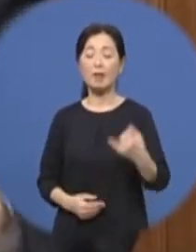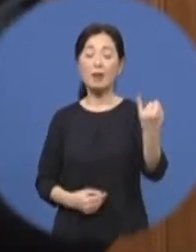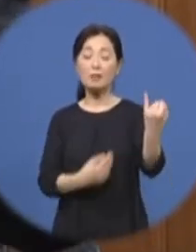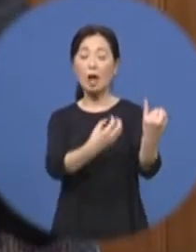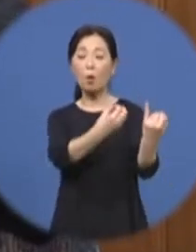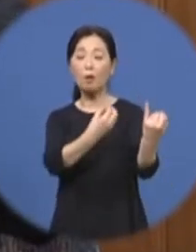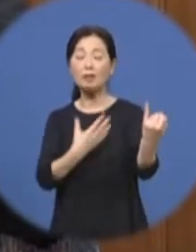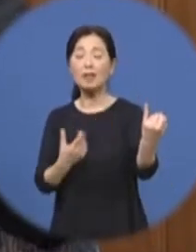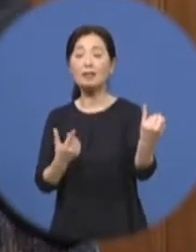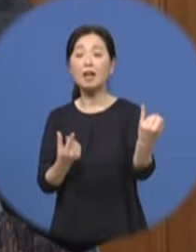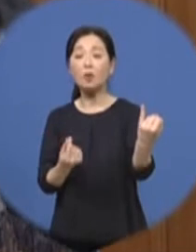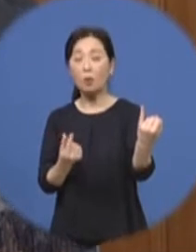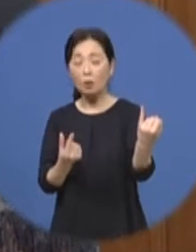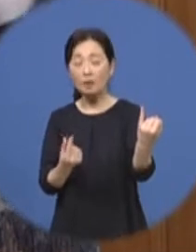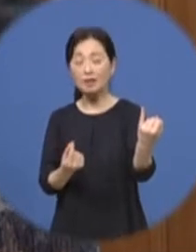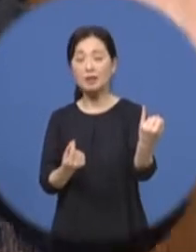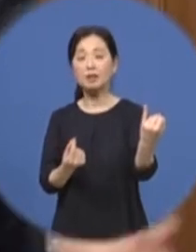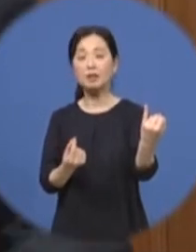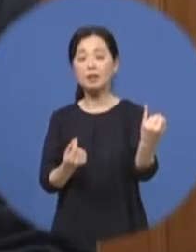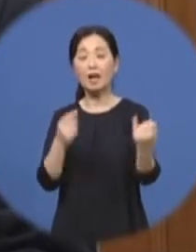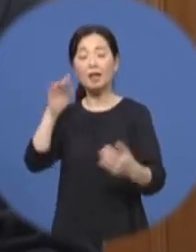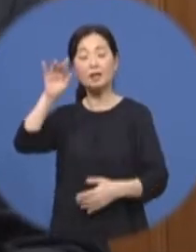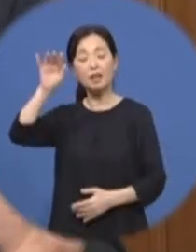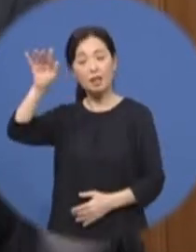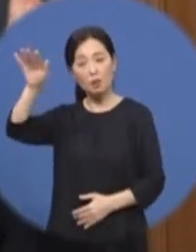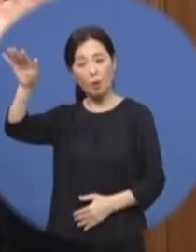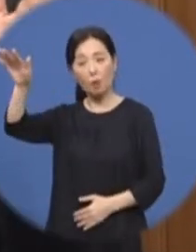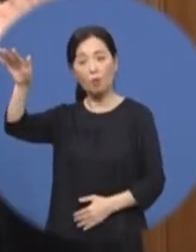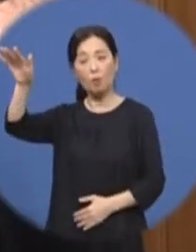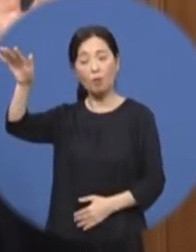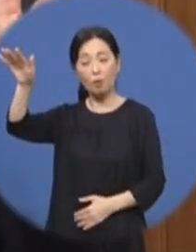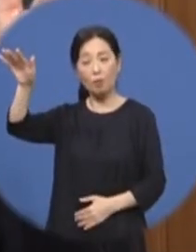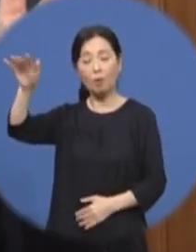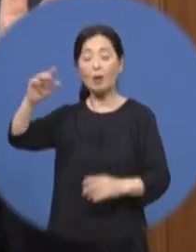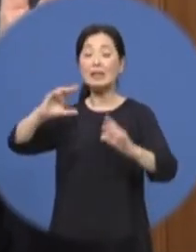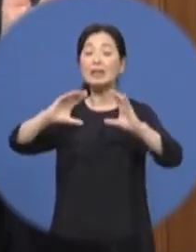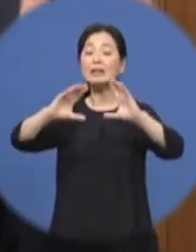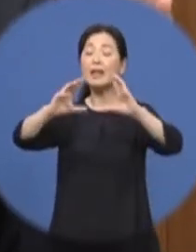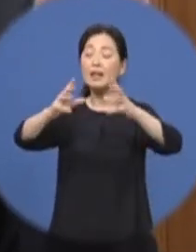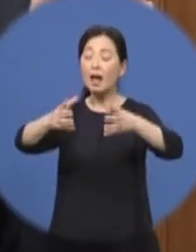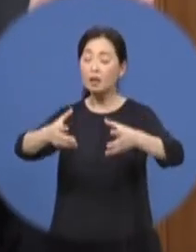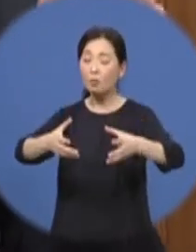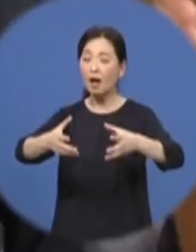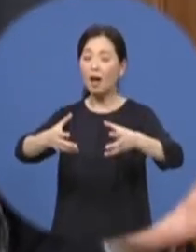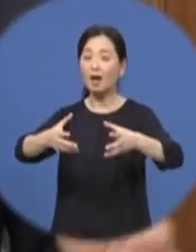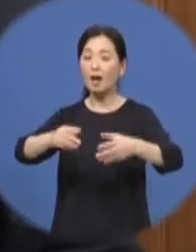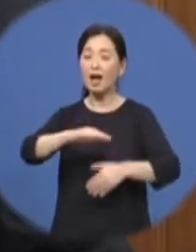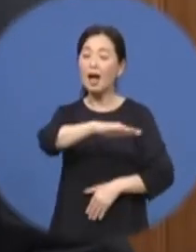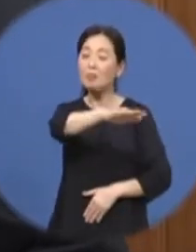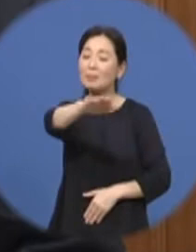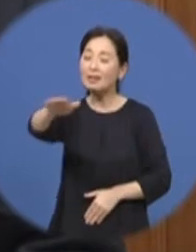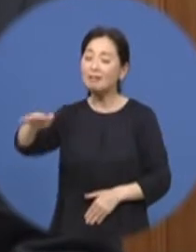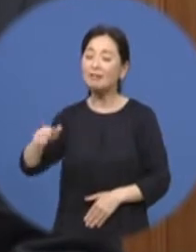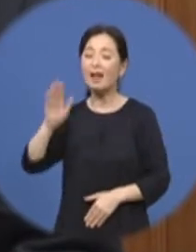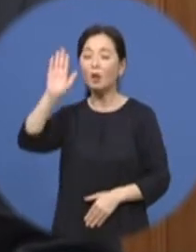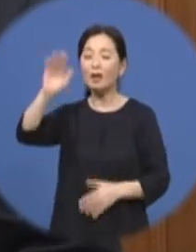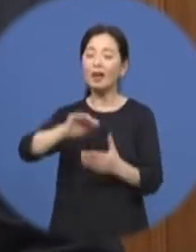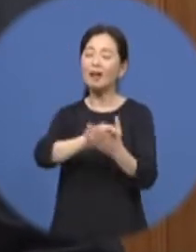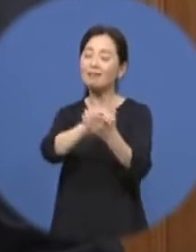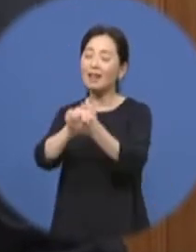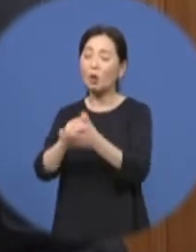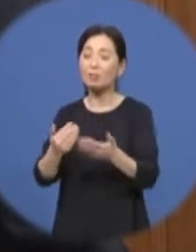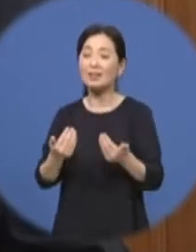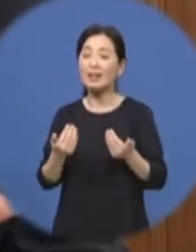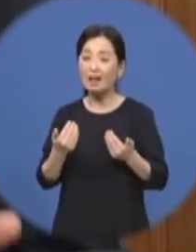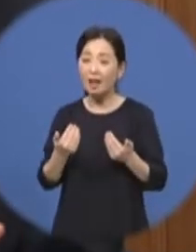はい、理想をね、その世界はみんなこれから仲良くせないかんと、うん、みんなそれ